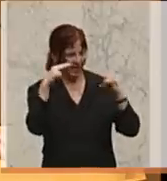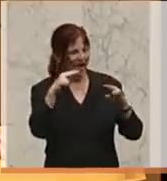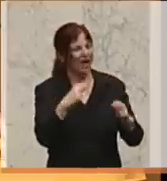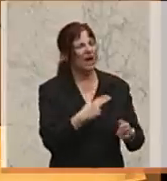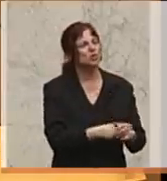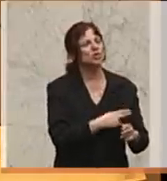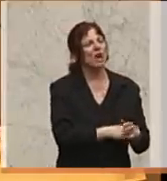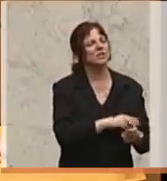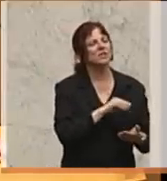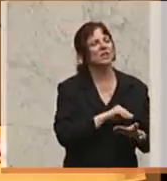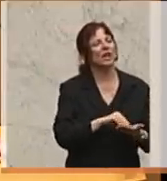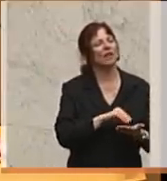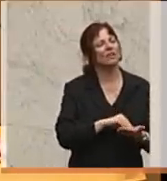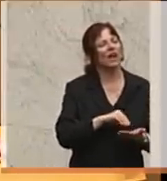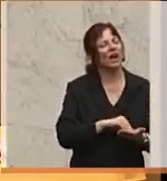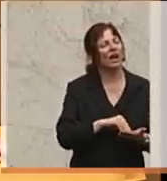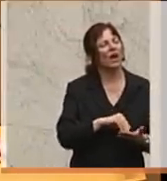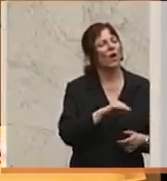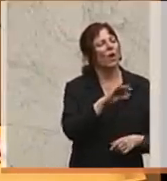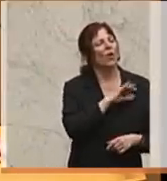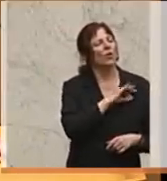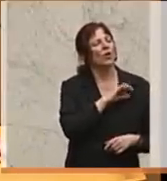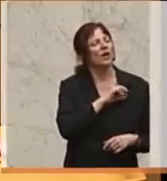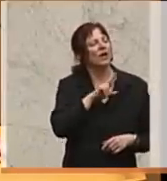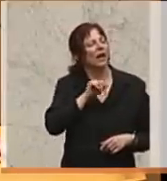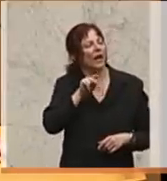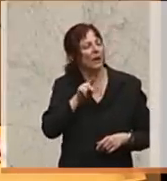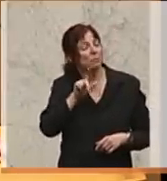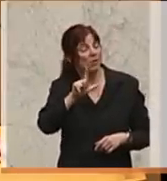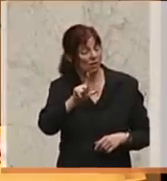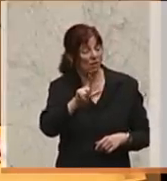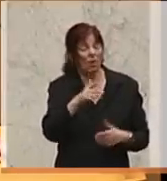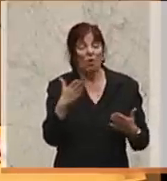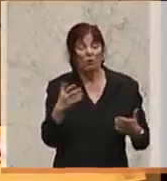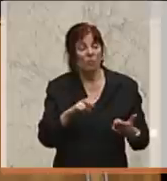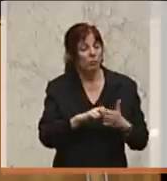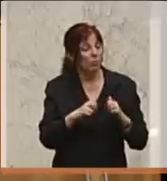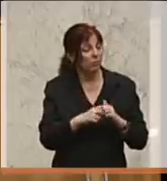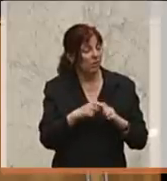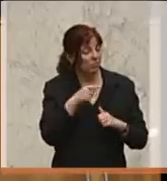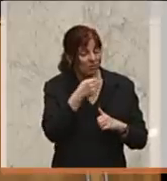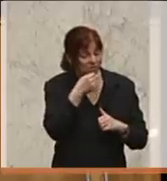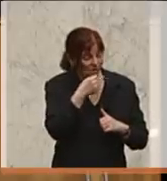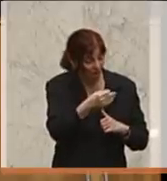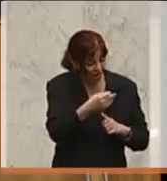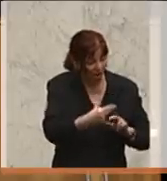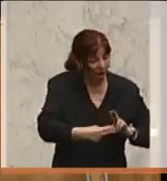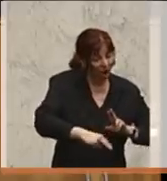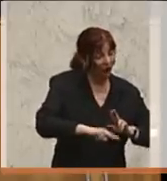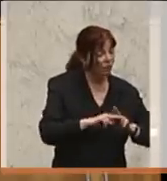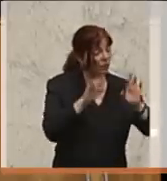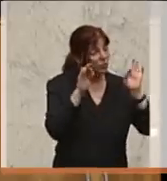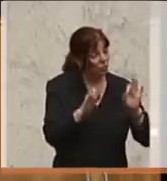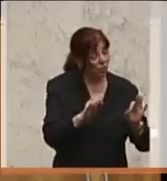Herr Staatssekretär, der Kollege Riepel, wo das Problem ist, wir haben auf die Anfrage keine Antwort bekommen. Wir wollten detailliert die Rabatte